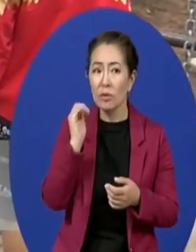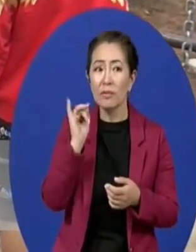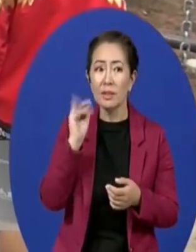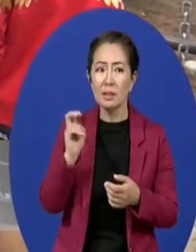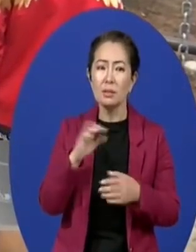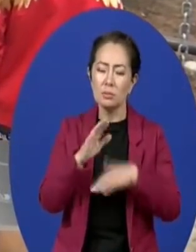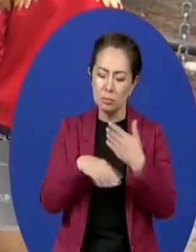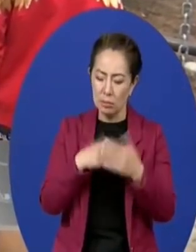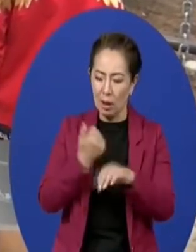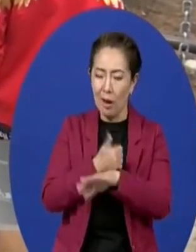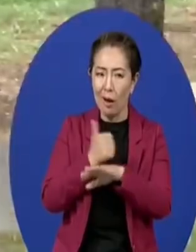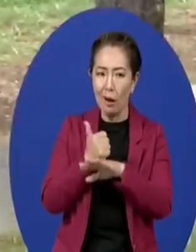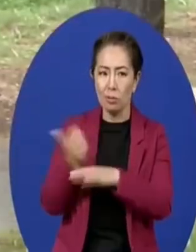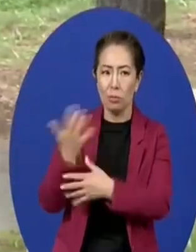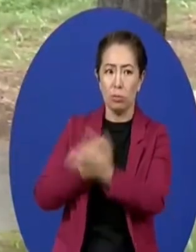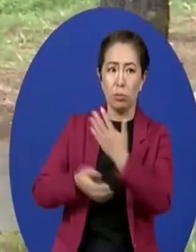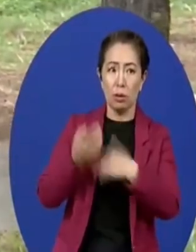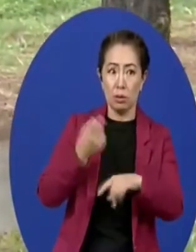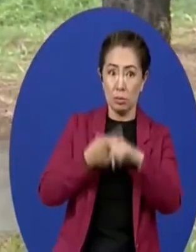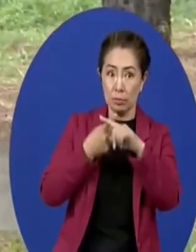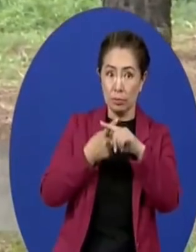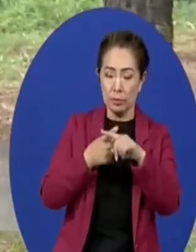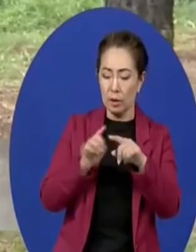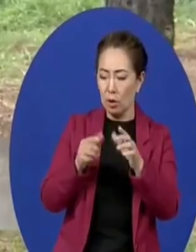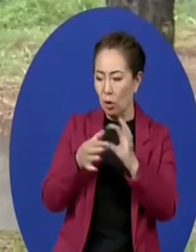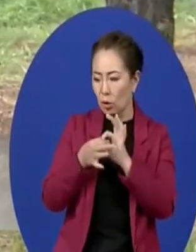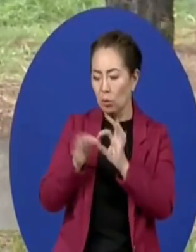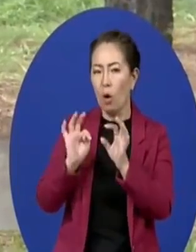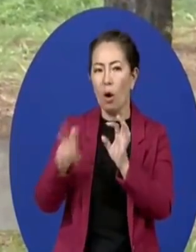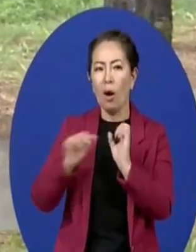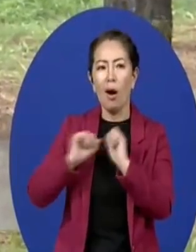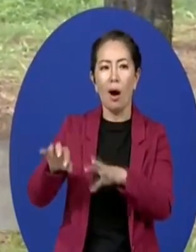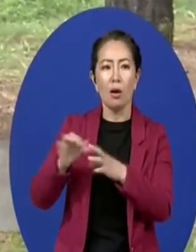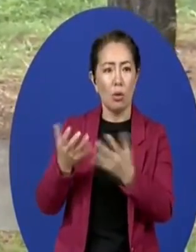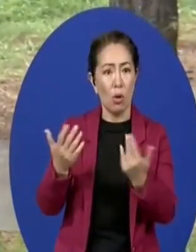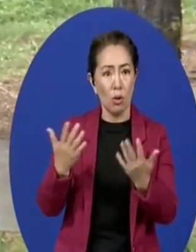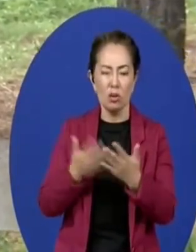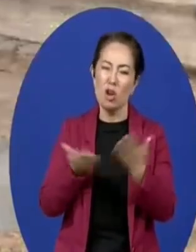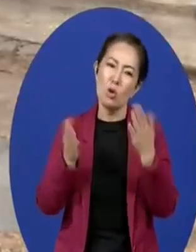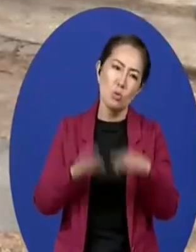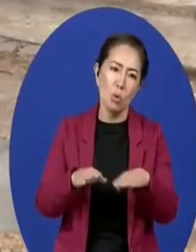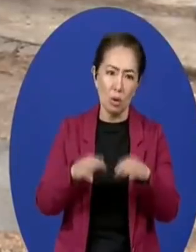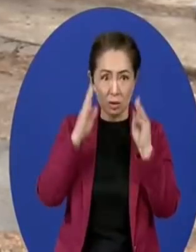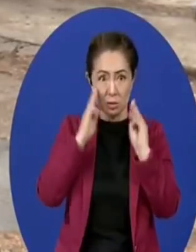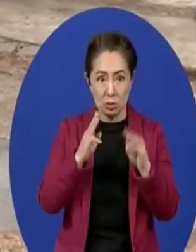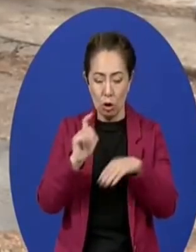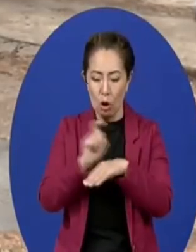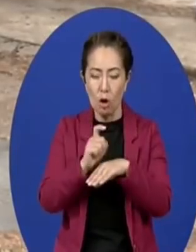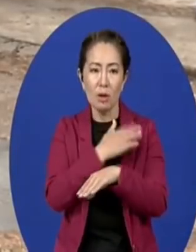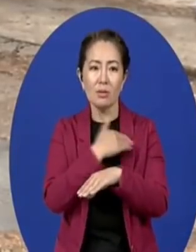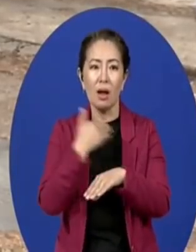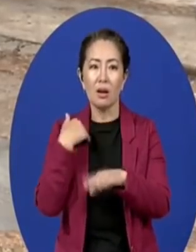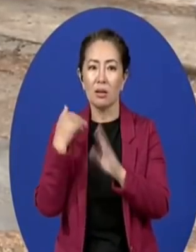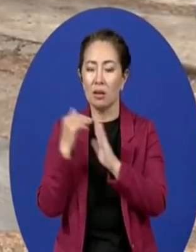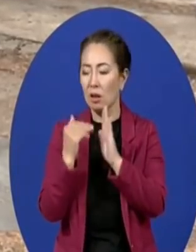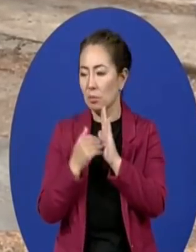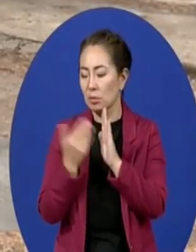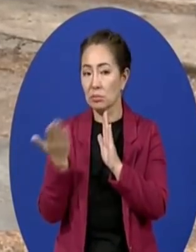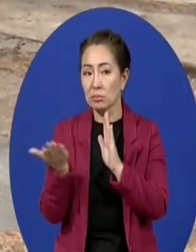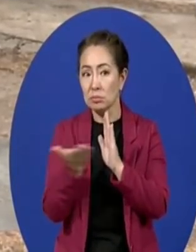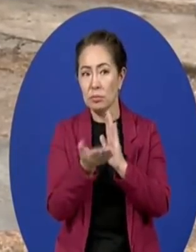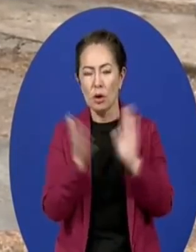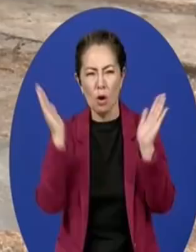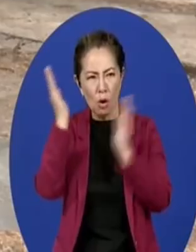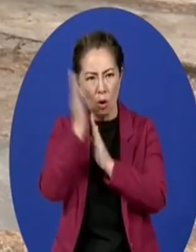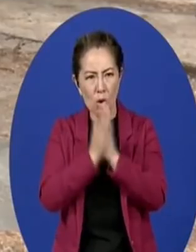болсоор аялагчдын тоо нэмэгдэж, түүнийг дагаад хог хаягдал их гарах болсон гэж нураах шийдвэр гаргасан хорооны дарга тайлбарллаа. Мөн